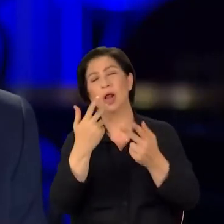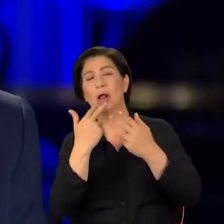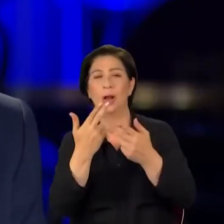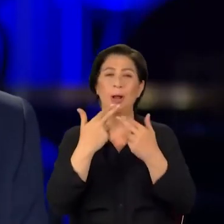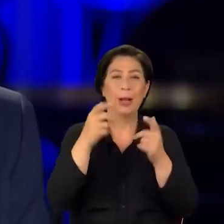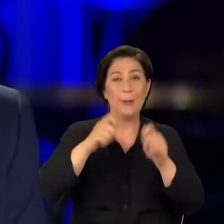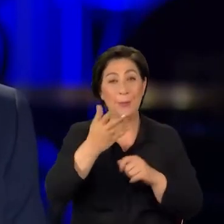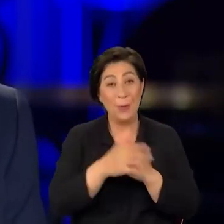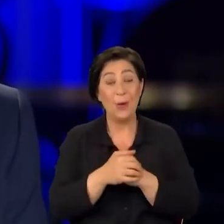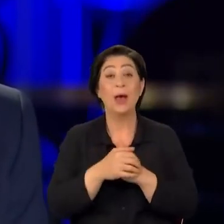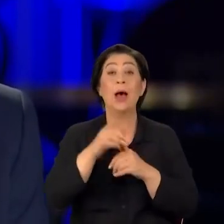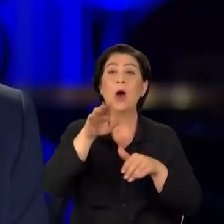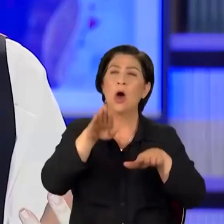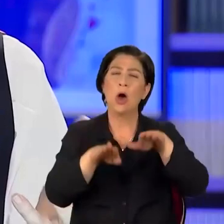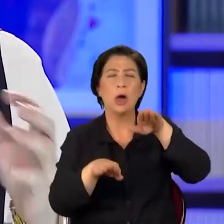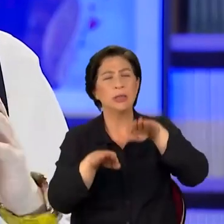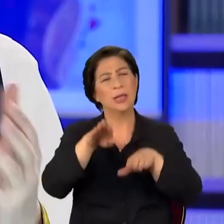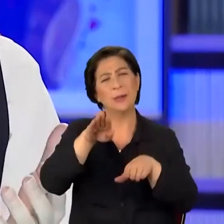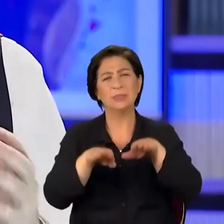çekiyorsunuz. Ortalaması galiba...